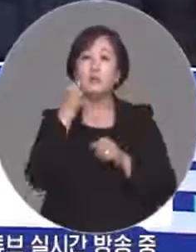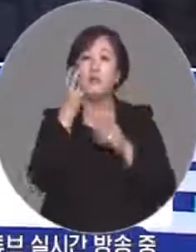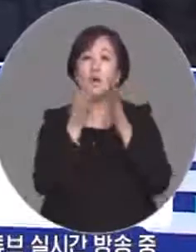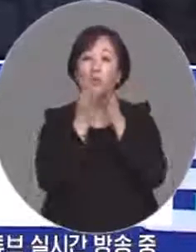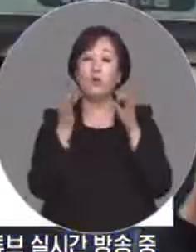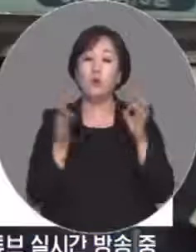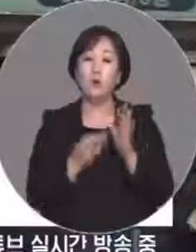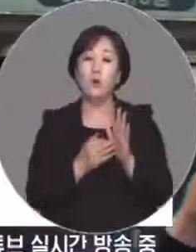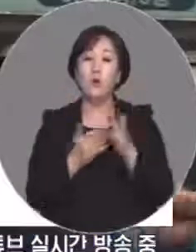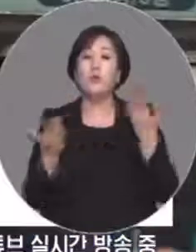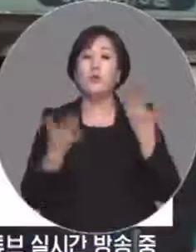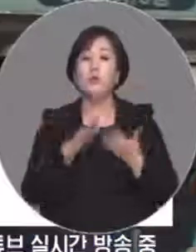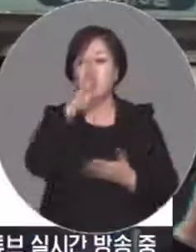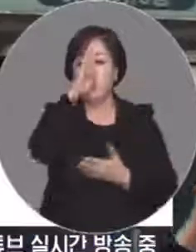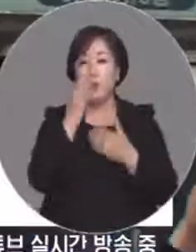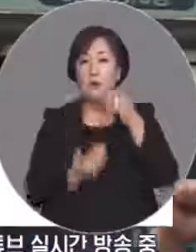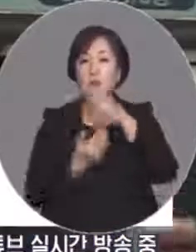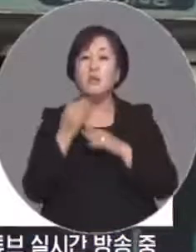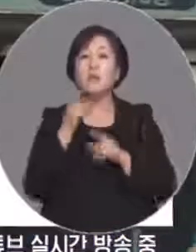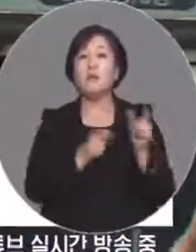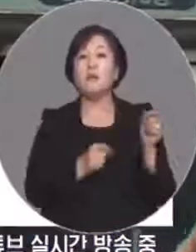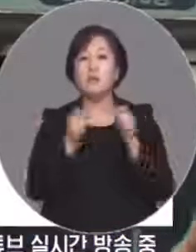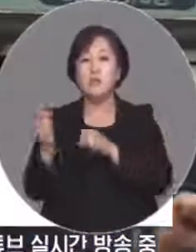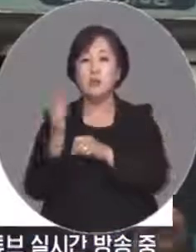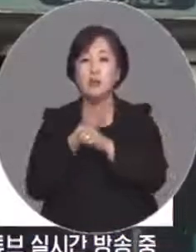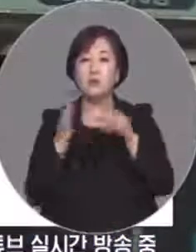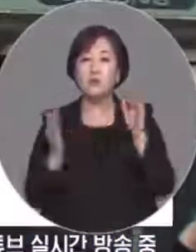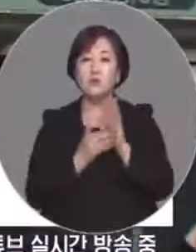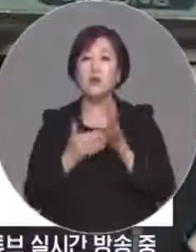등 직업병 산재 신청이 지연되고 있다며